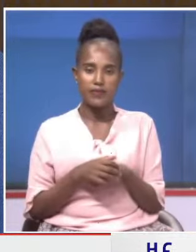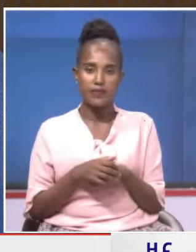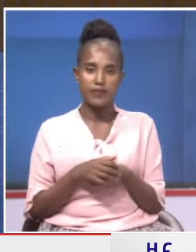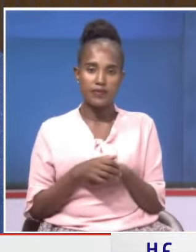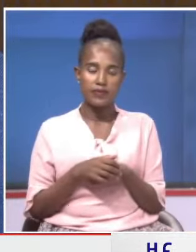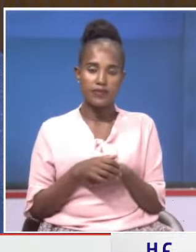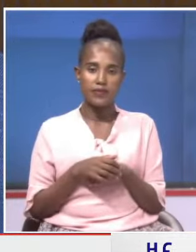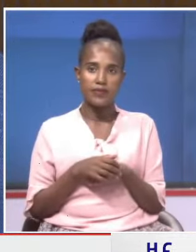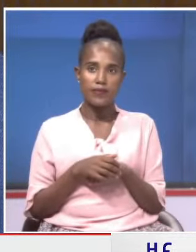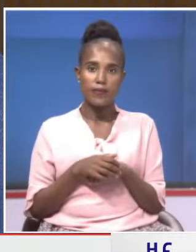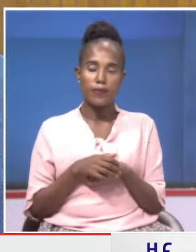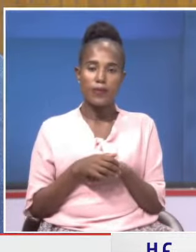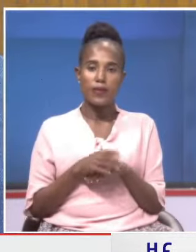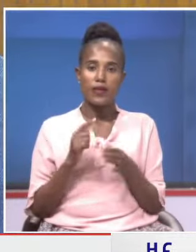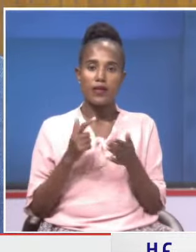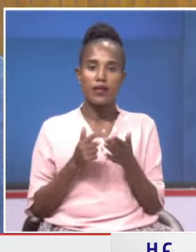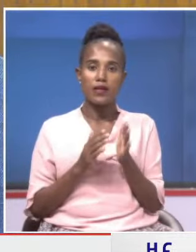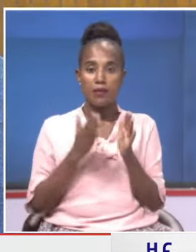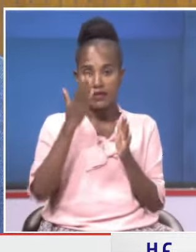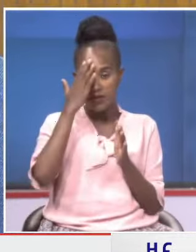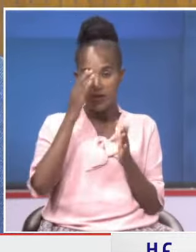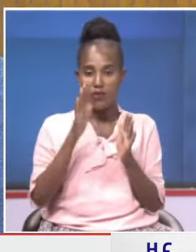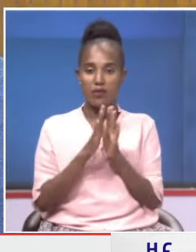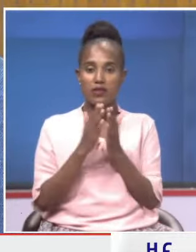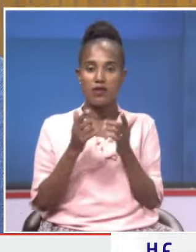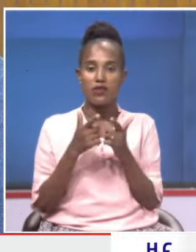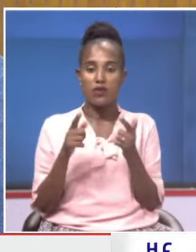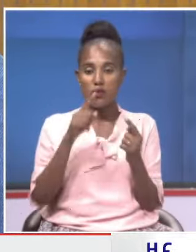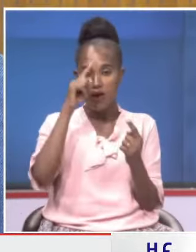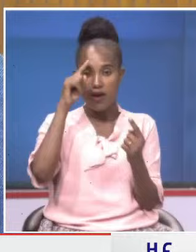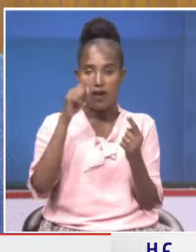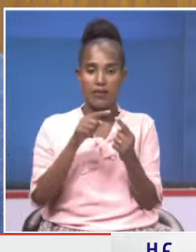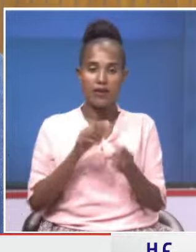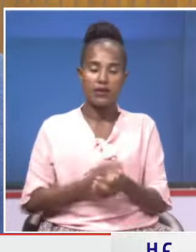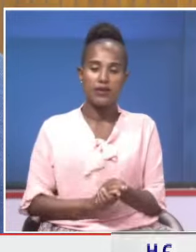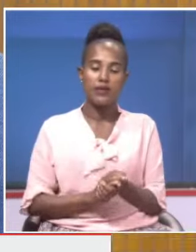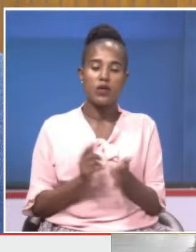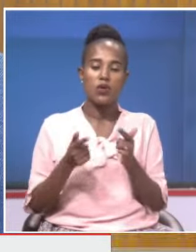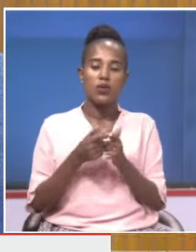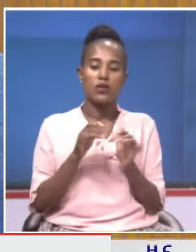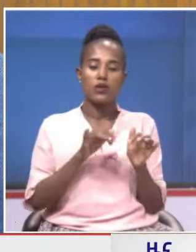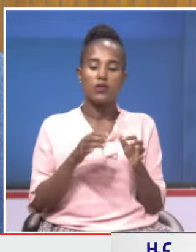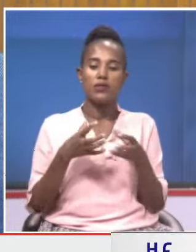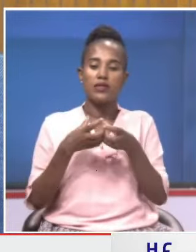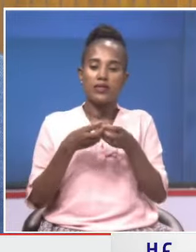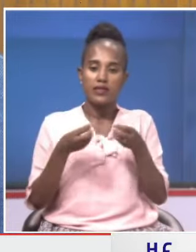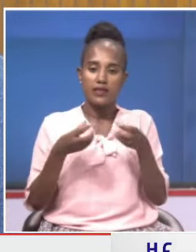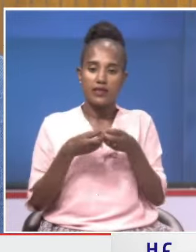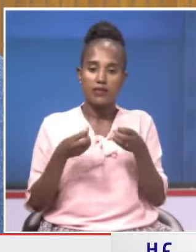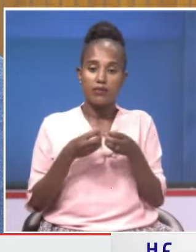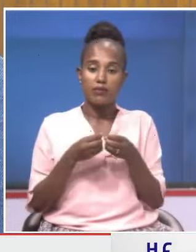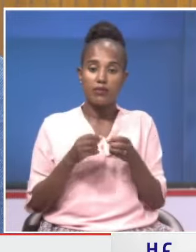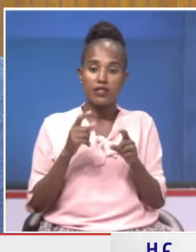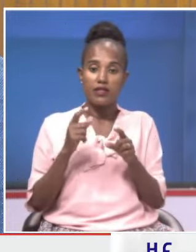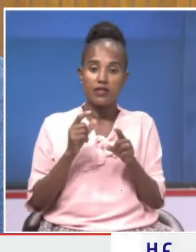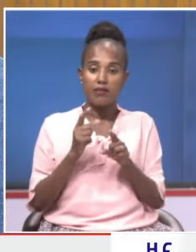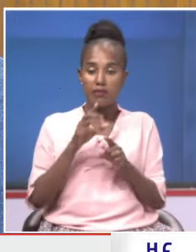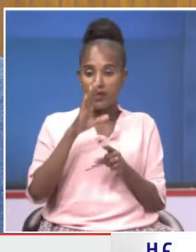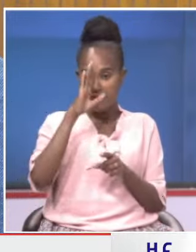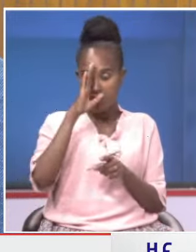ይህንን ለማሳወቅ ነው የመጽሐፉ ትልቁ ዓላማ። ሁለተኛ ደግሞ ጥጥ በተፈጥሮ